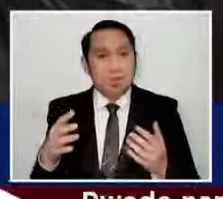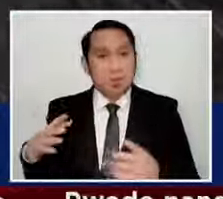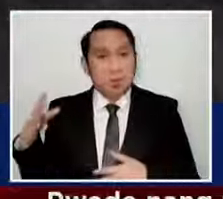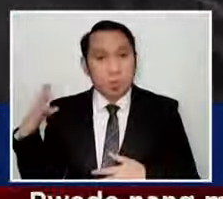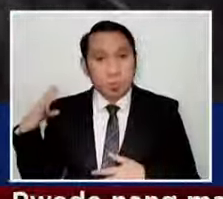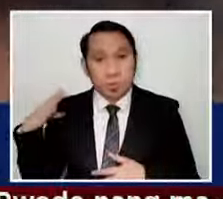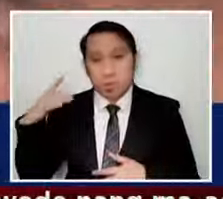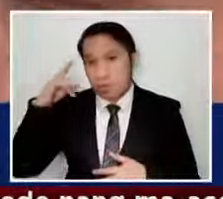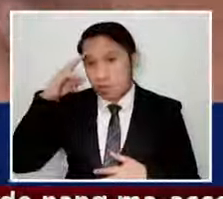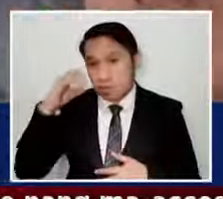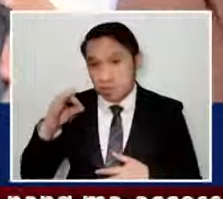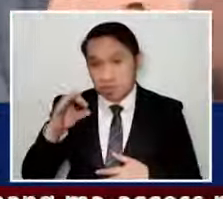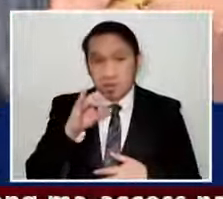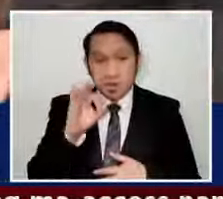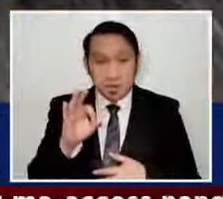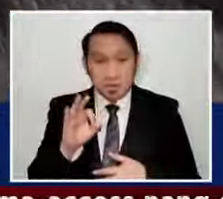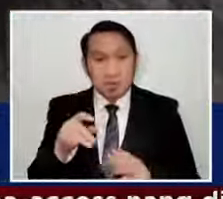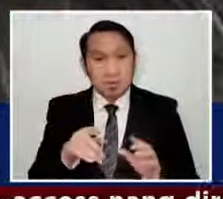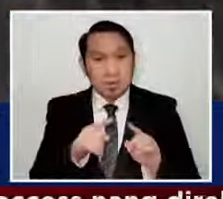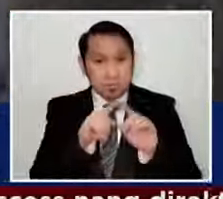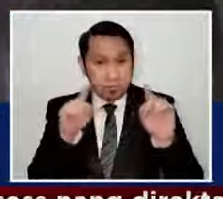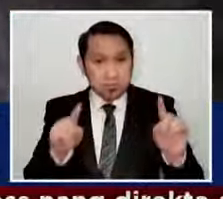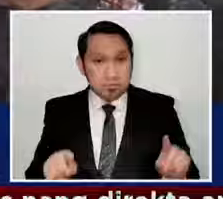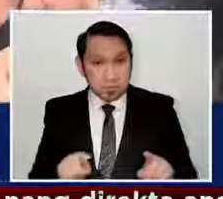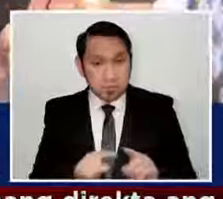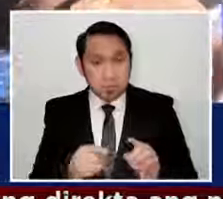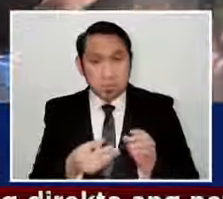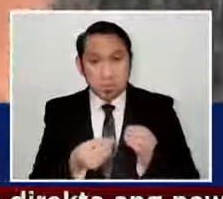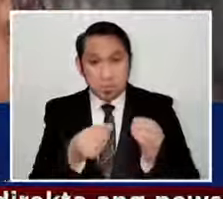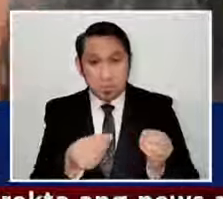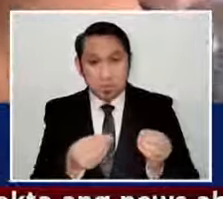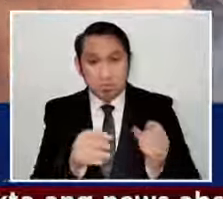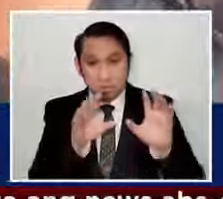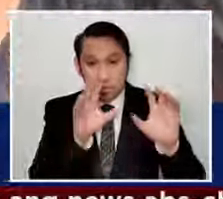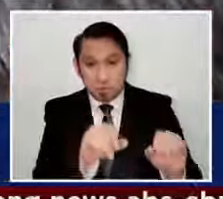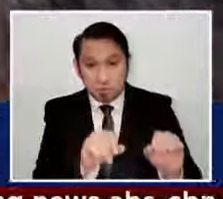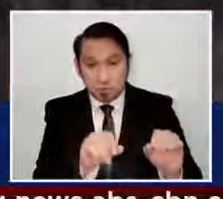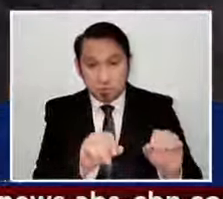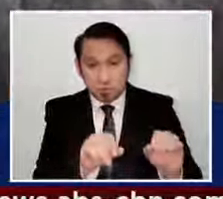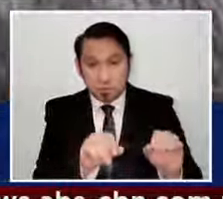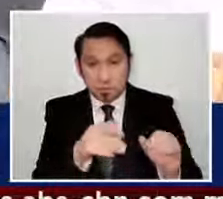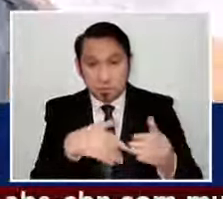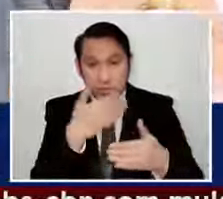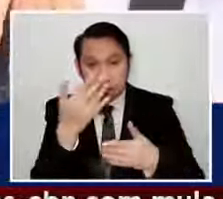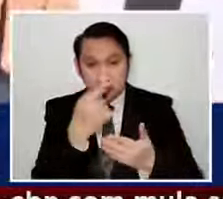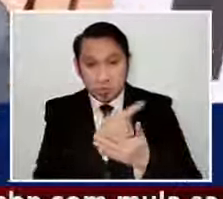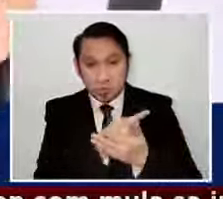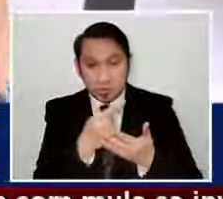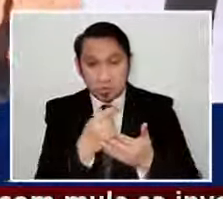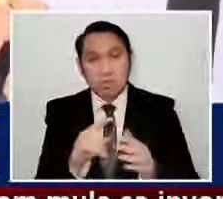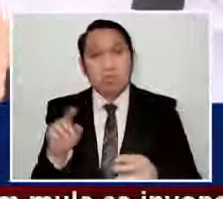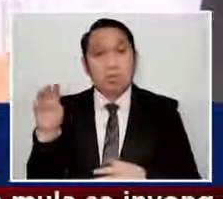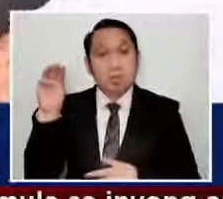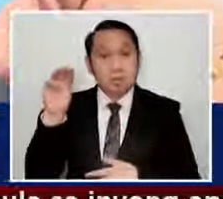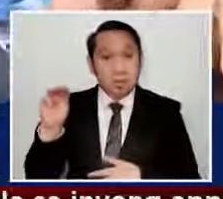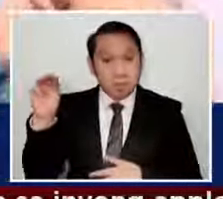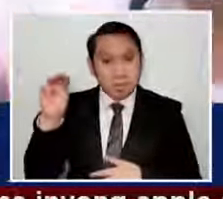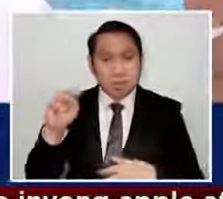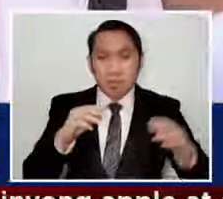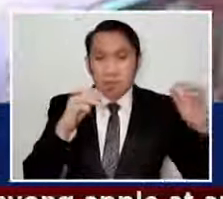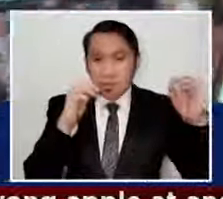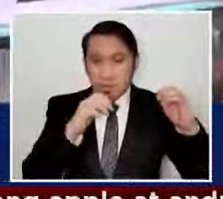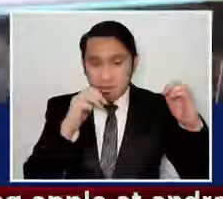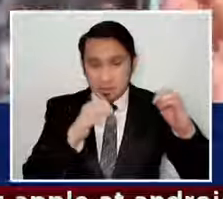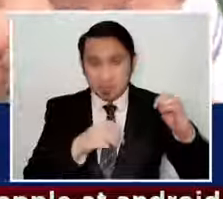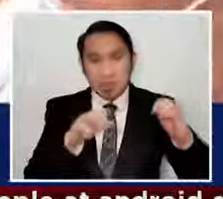kung magpapalabas ng arrest warrant laban kay Bantag sa susunod na linggo. Samantala, Lunes naman inaasahang maira-raffle ang